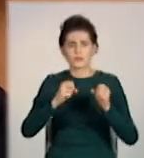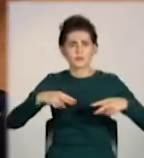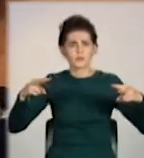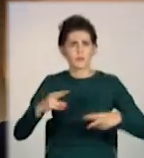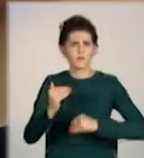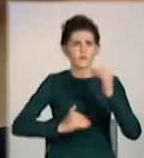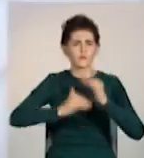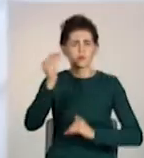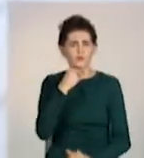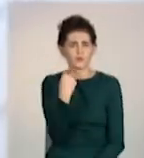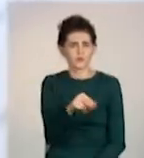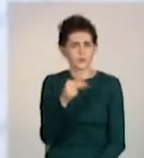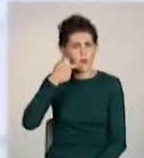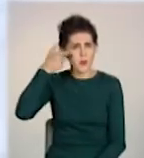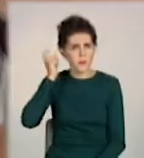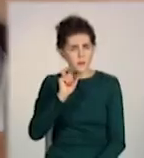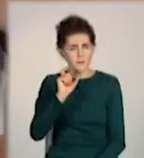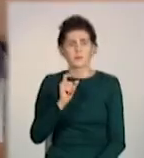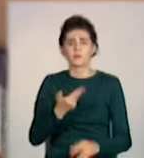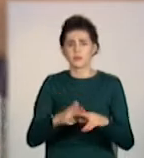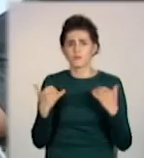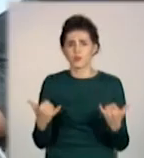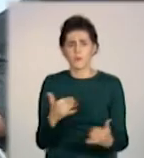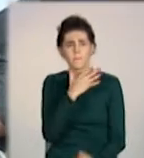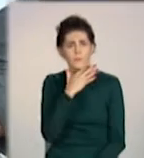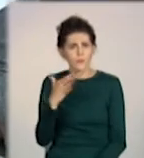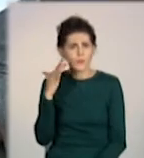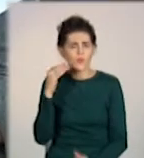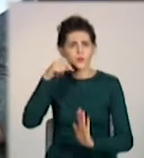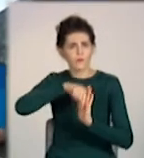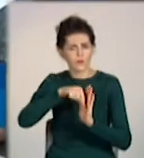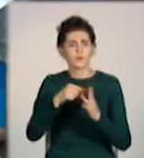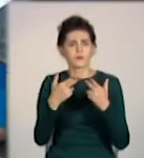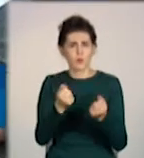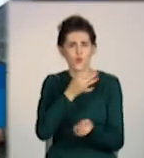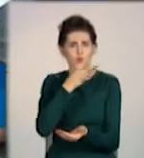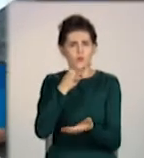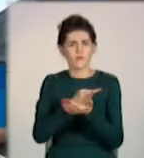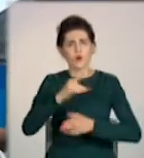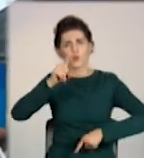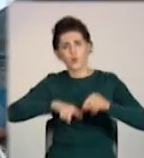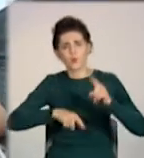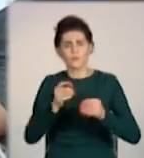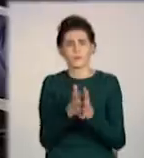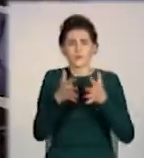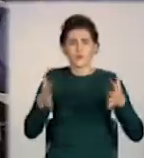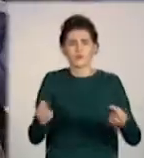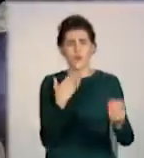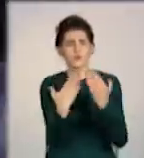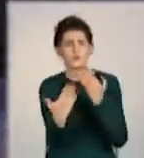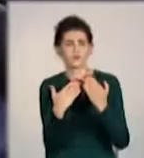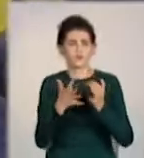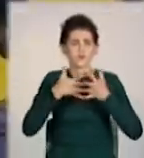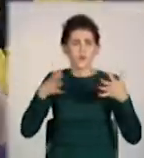високочутливих слухових апаратів. Сейчас большая роль, конечно, ложится на родителей. То есть больше общаться, больше разговаривать,